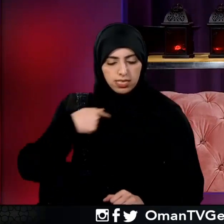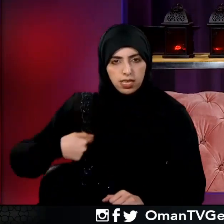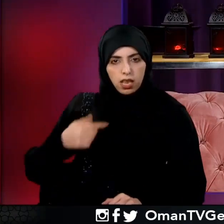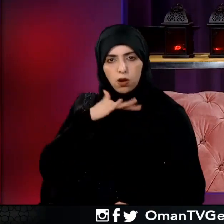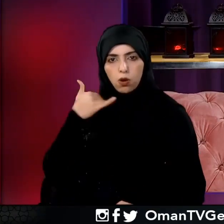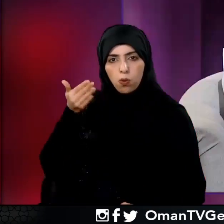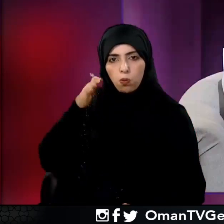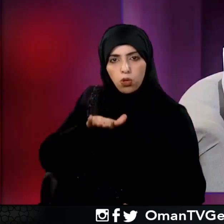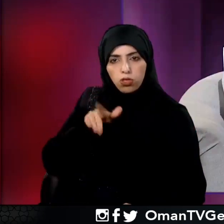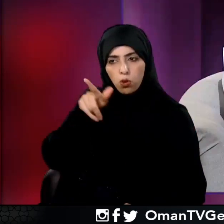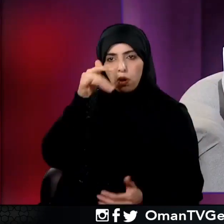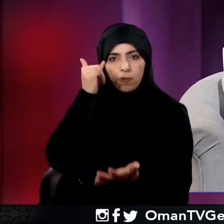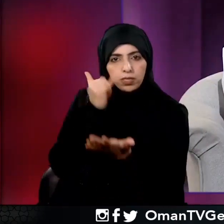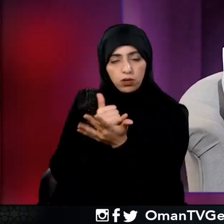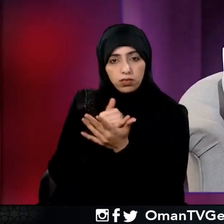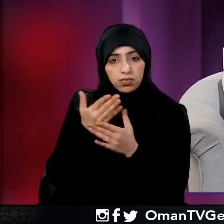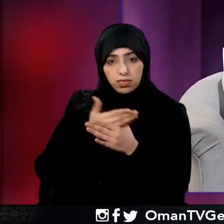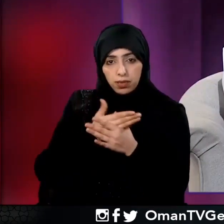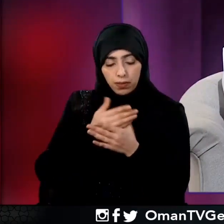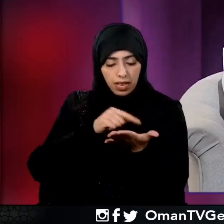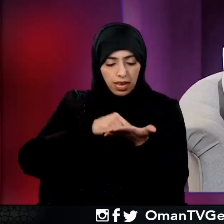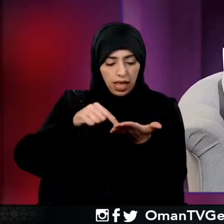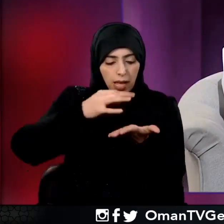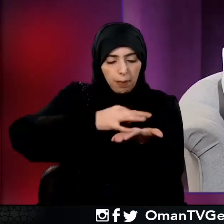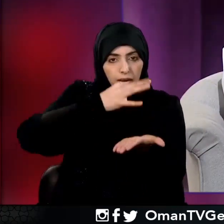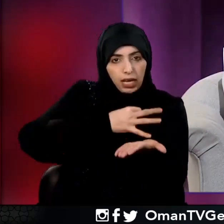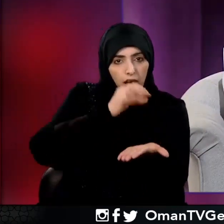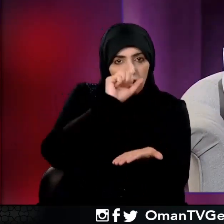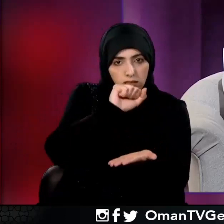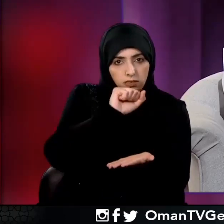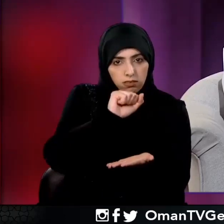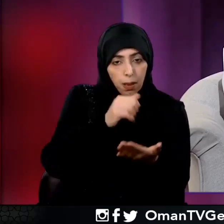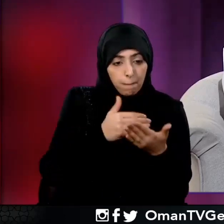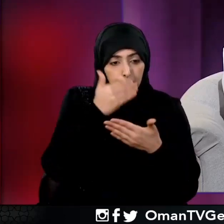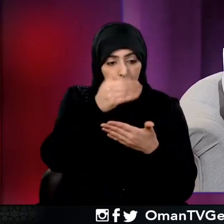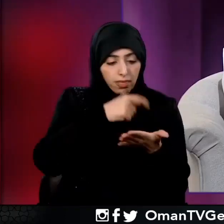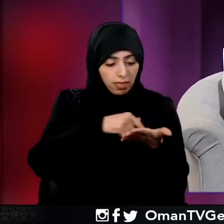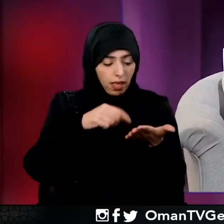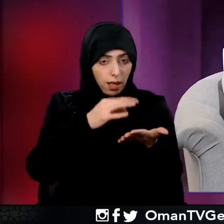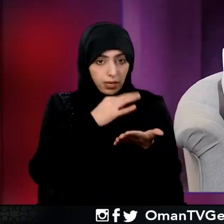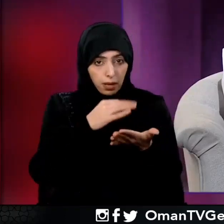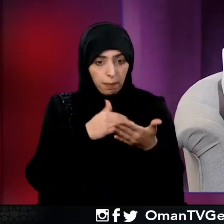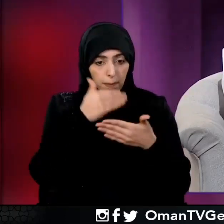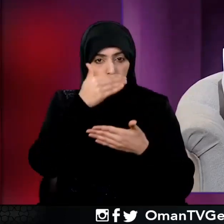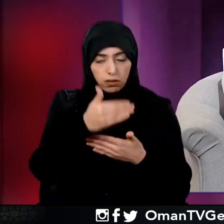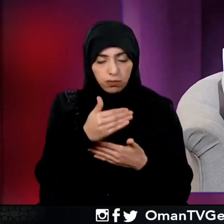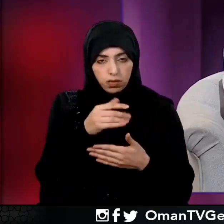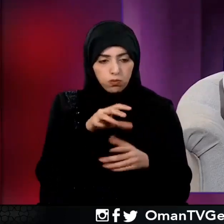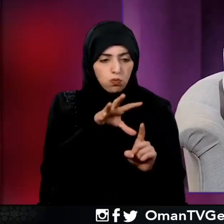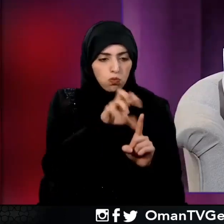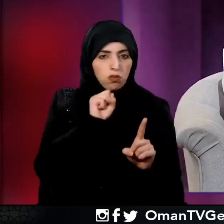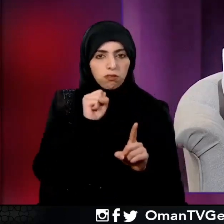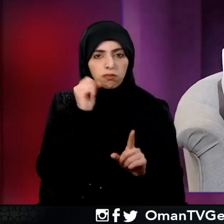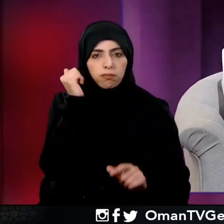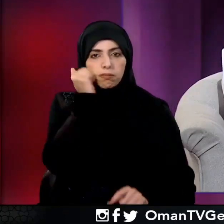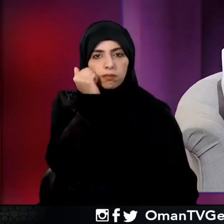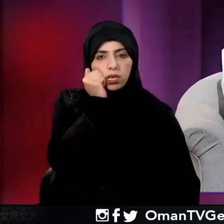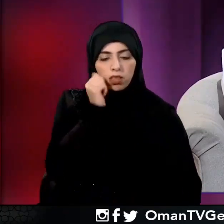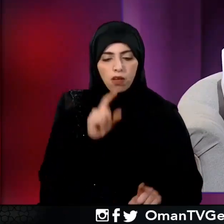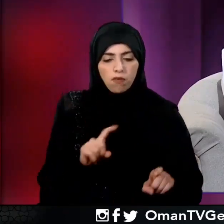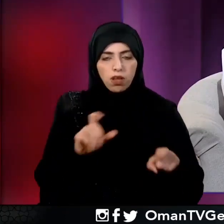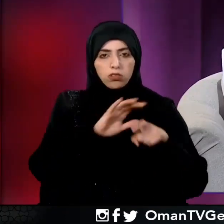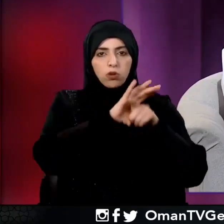في يوهان كان يجري عملية للمريض، فثم بعد ذلك بعد العملية أصيب، انتقل المرض من